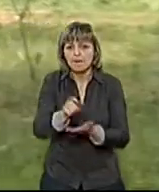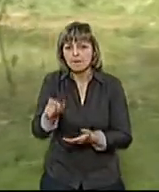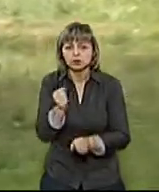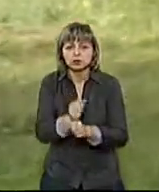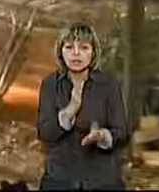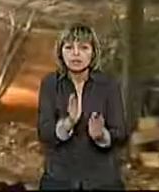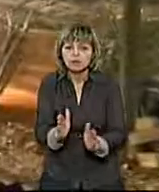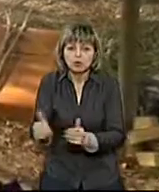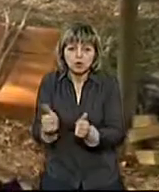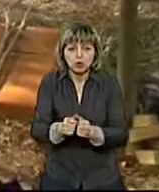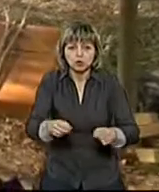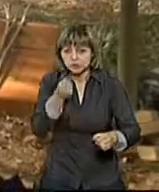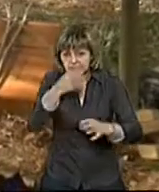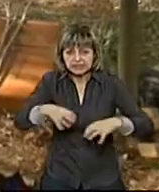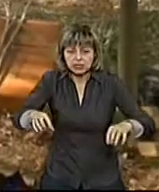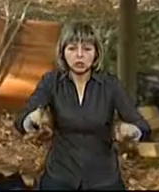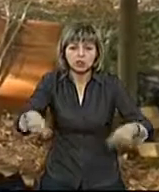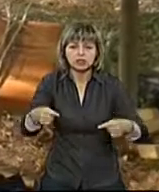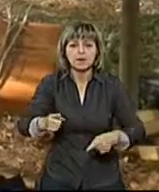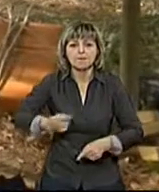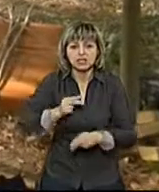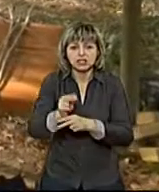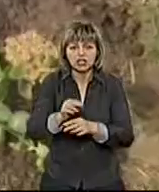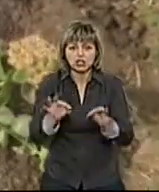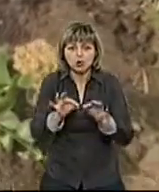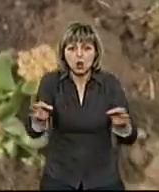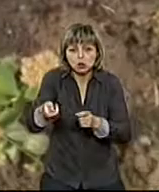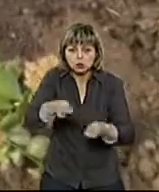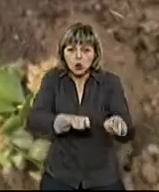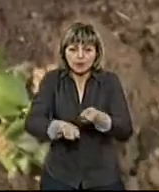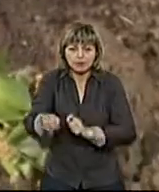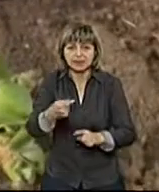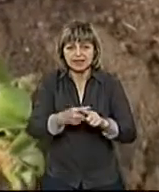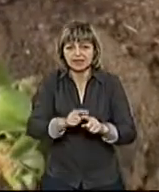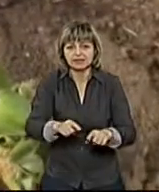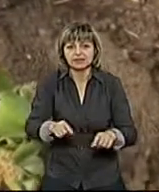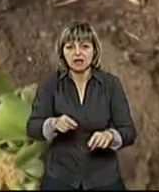із клумбами і організували майстер-клас із лозоплетіння. Ця клумба